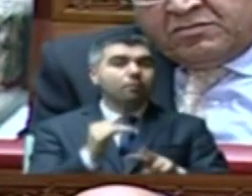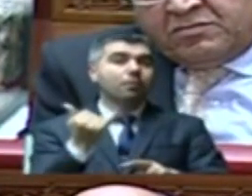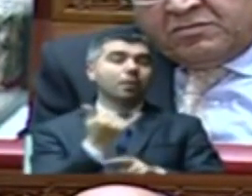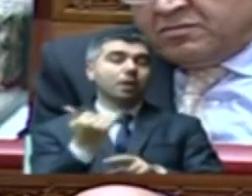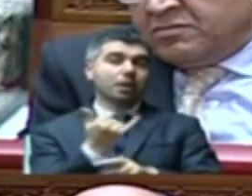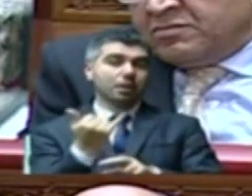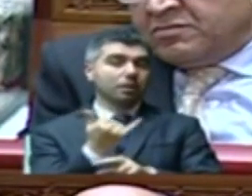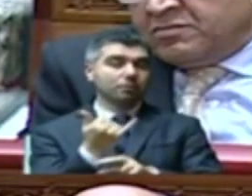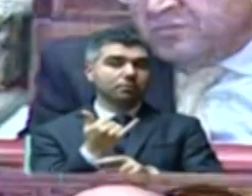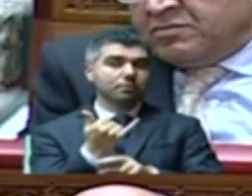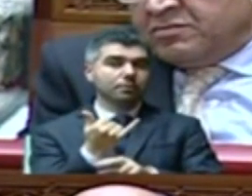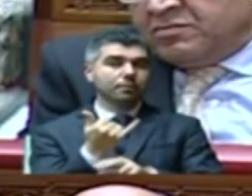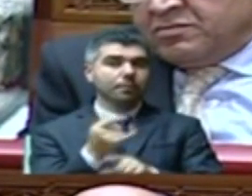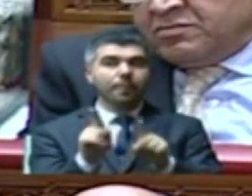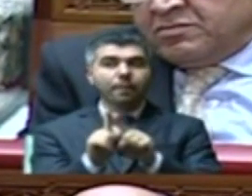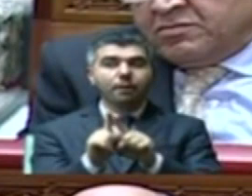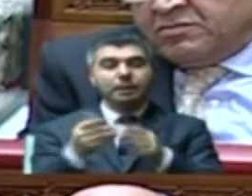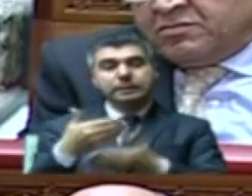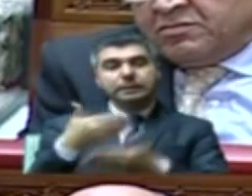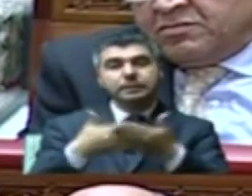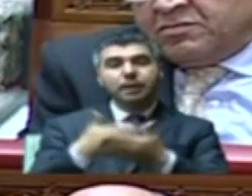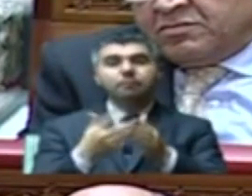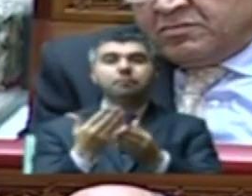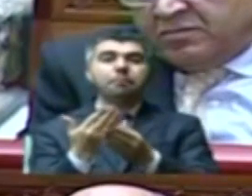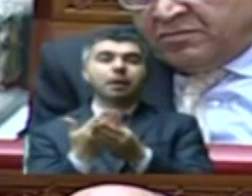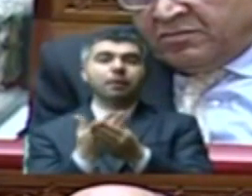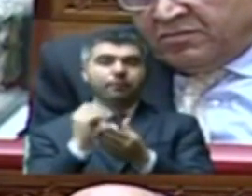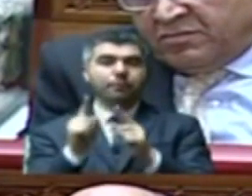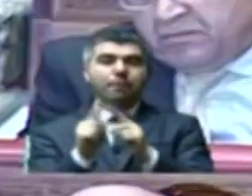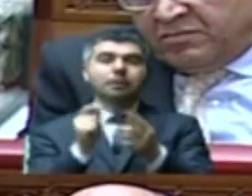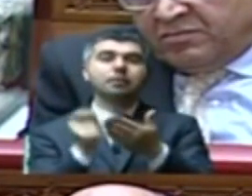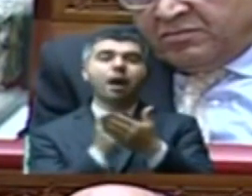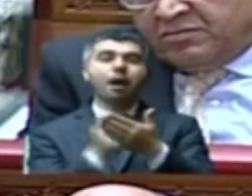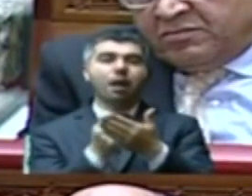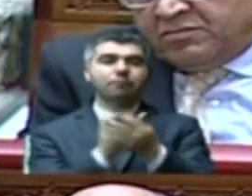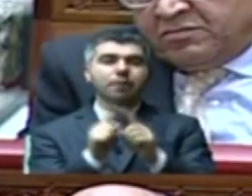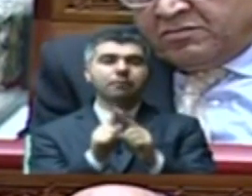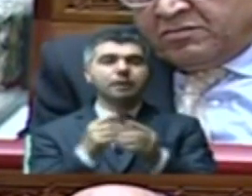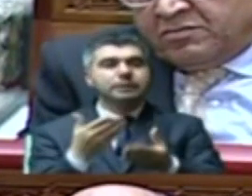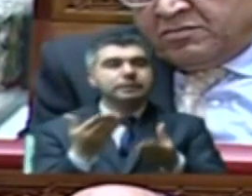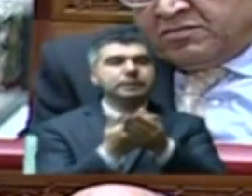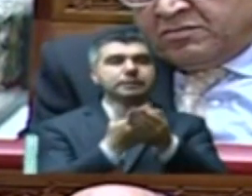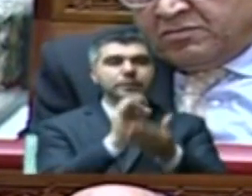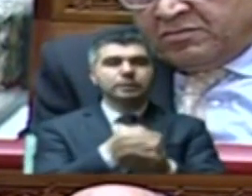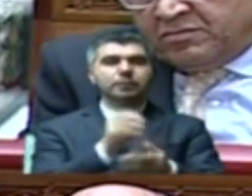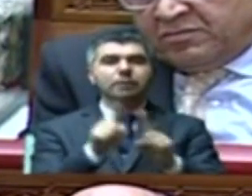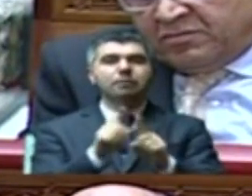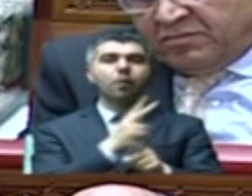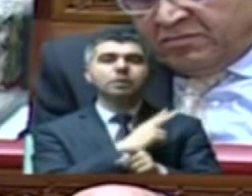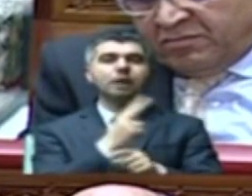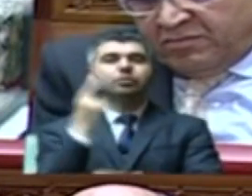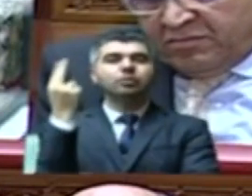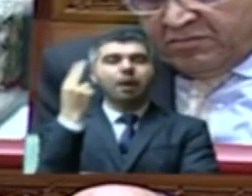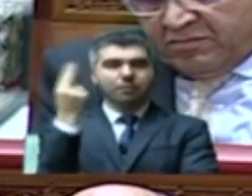هذاك الشروط أو اللي كتوضع في هذاك الطلبات ديال الترشيح باش ما يكونش هذا الشيء هذا على المقاس